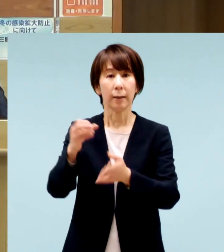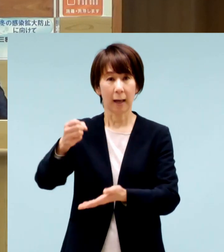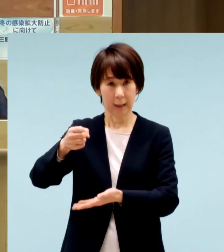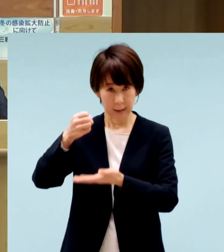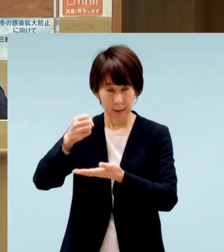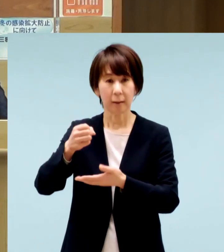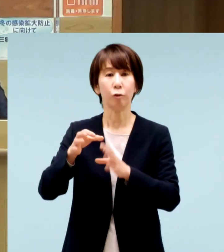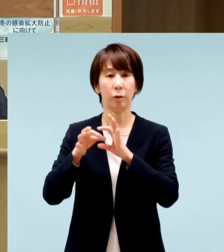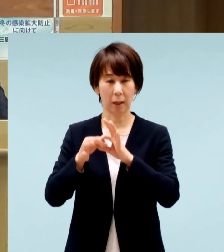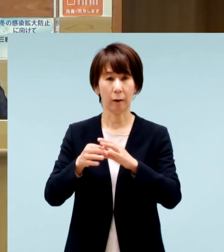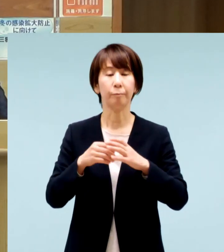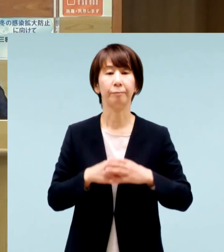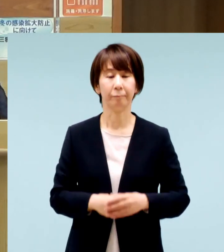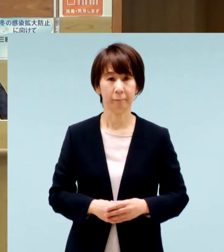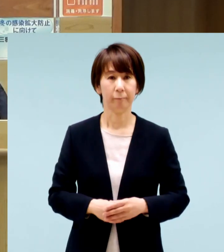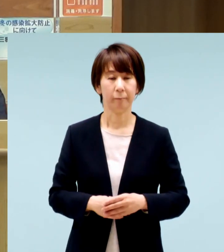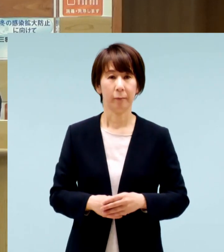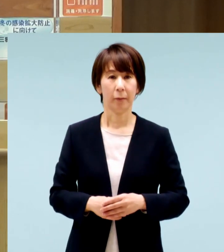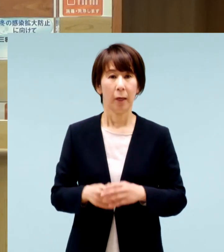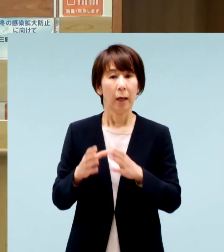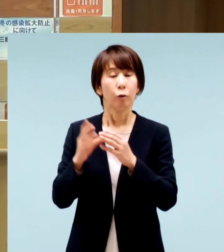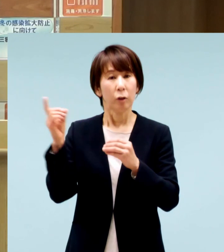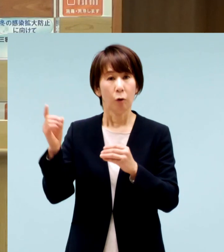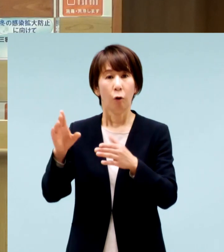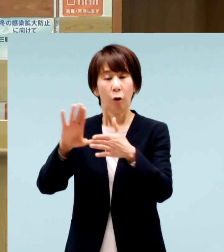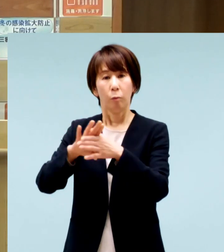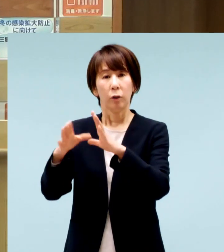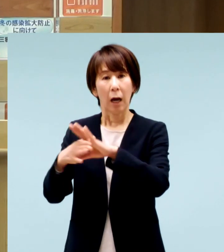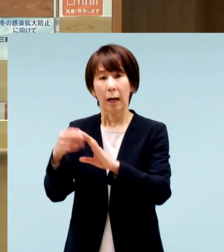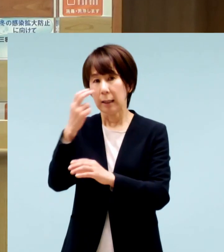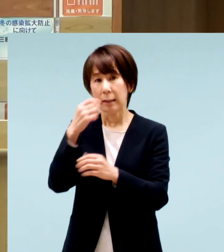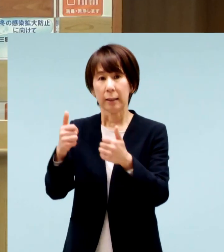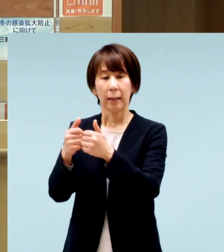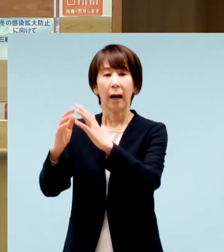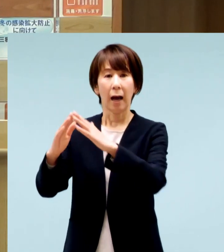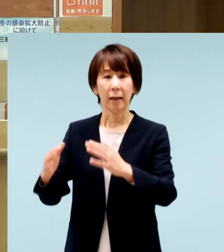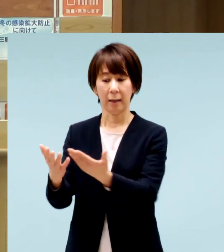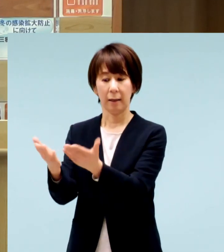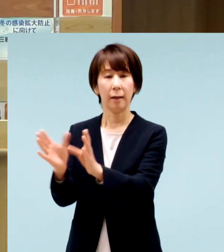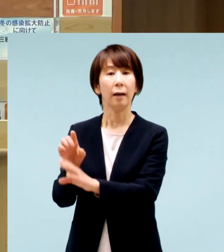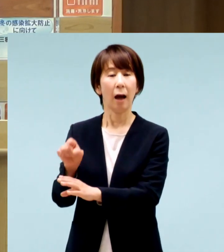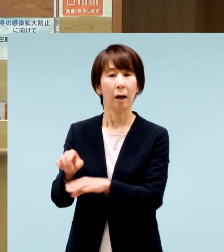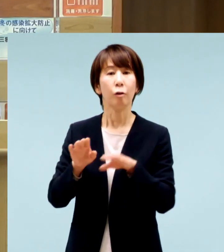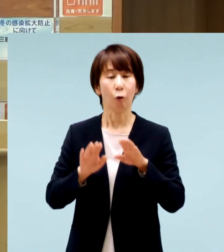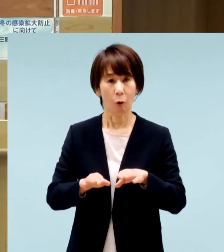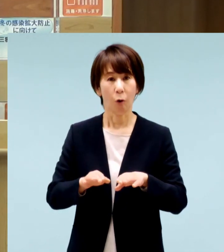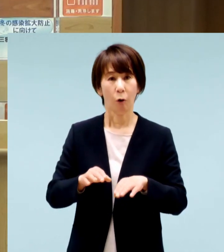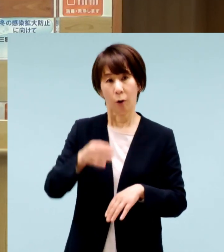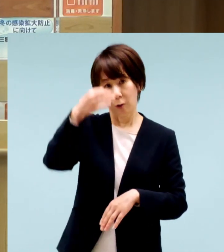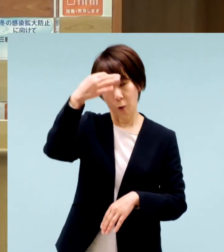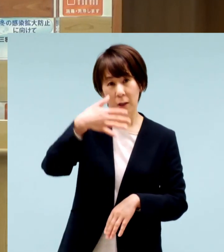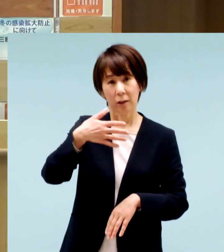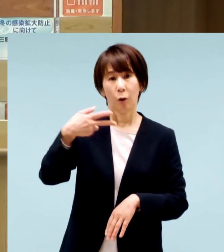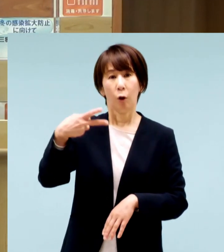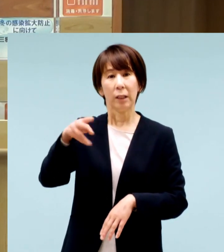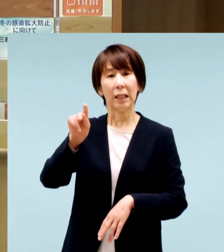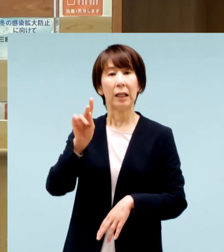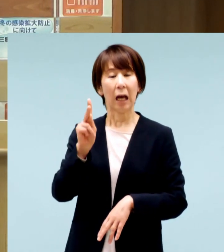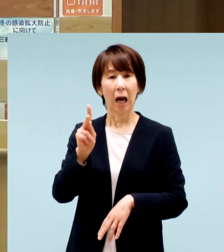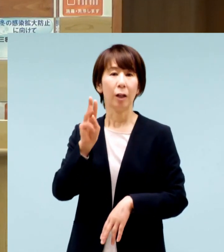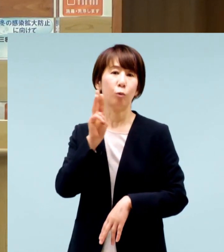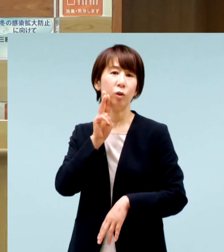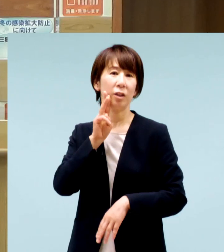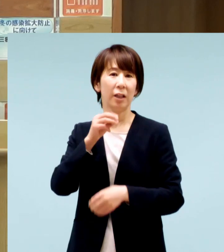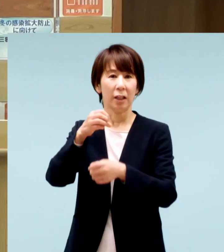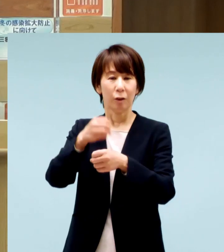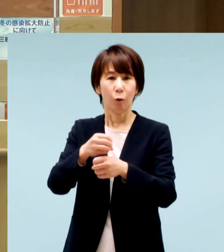ども、その、まあ、国の文化審議会がですね、あの本日あの余市の日華ウイスキー蒸留所とですね、小樽の